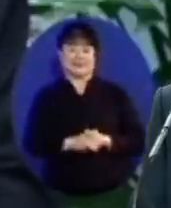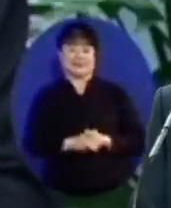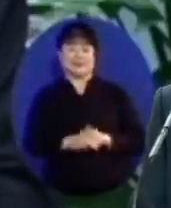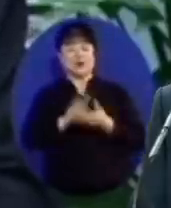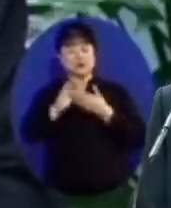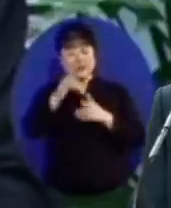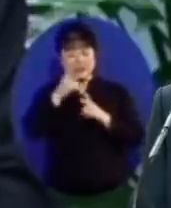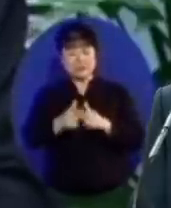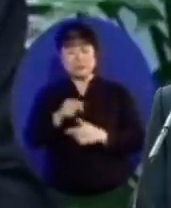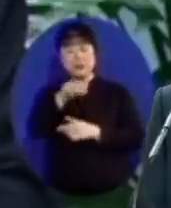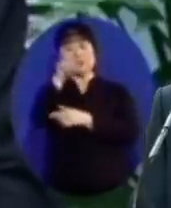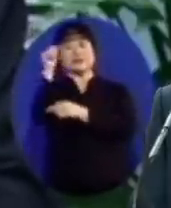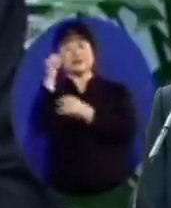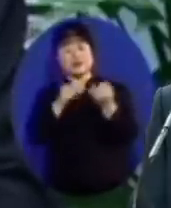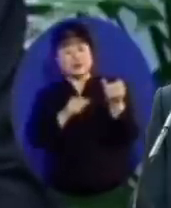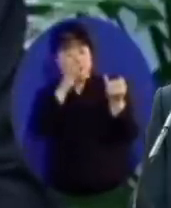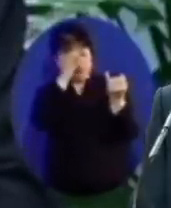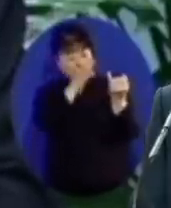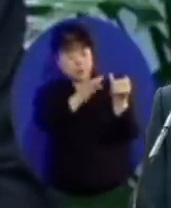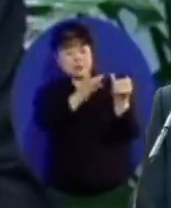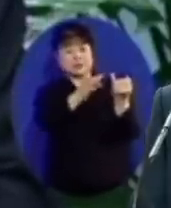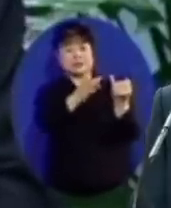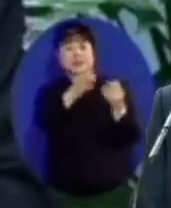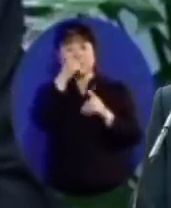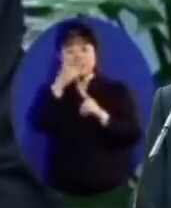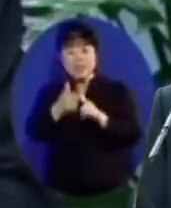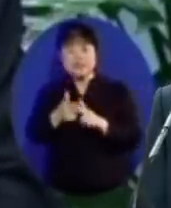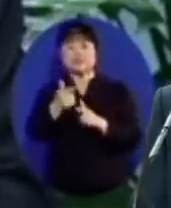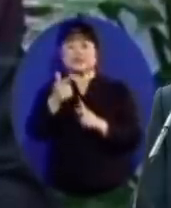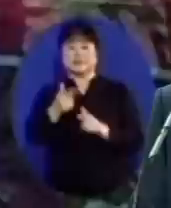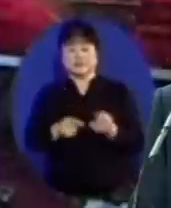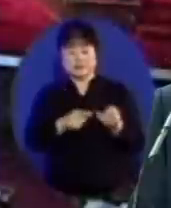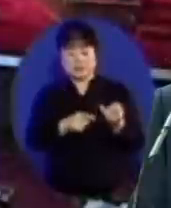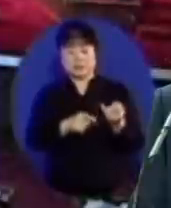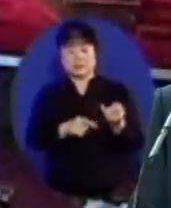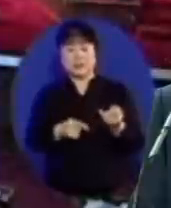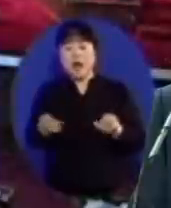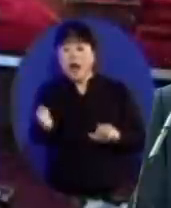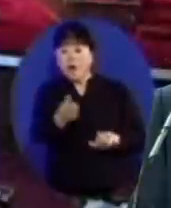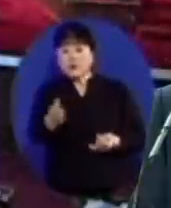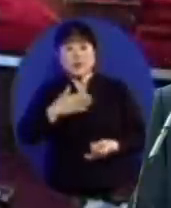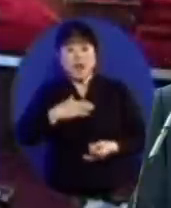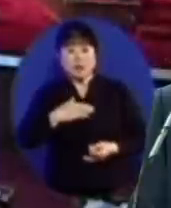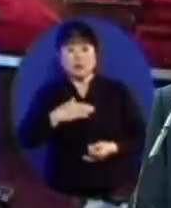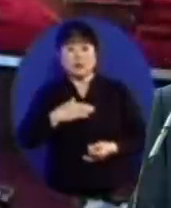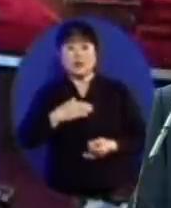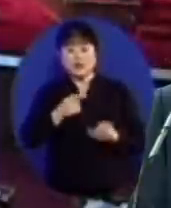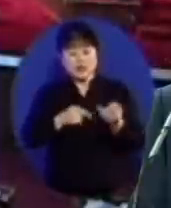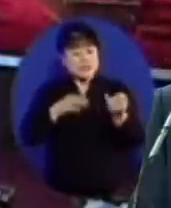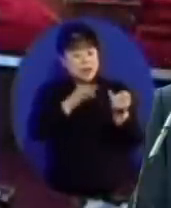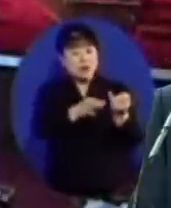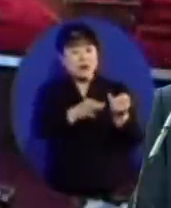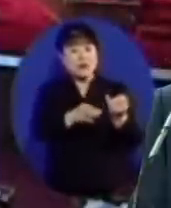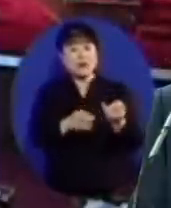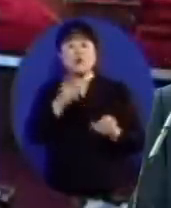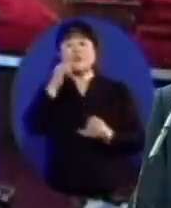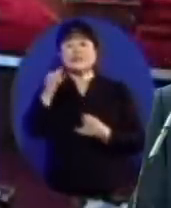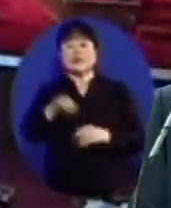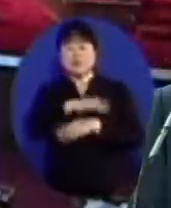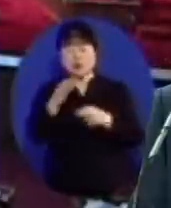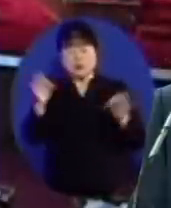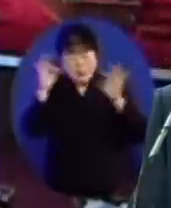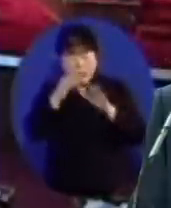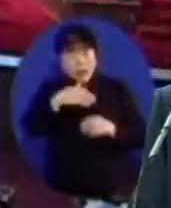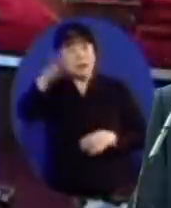만에 예수님이 고개를 들어 그 여자 보고 말했었습니다. 예수께서 나사 여자 외에 아무도 없는 것을 보시고 이르시되 여자여, 너를 고발하던 그들이 어디